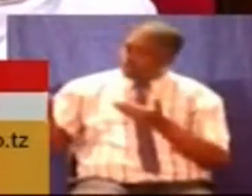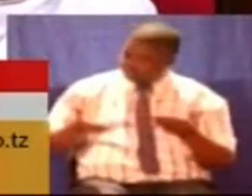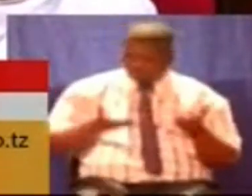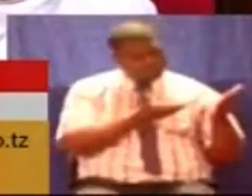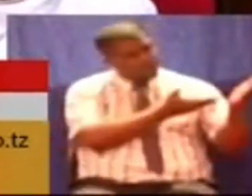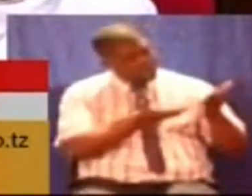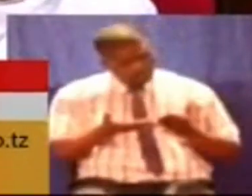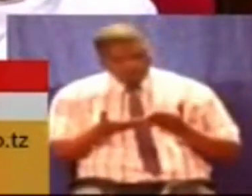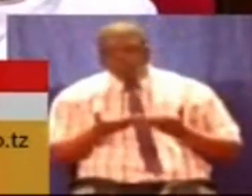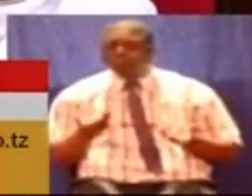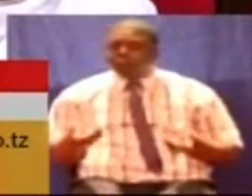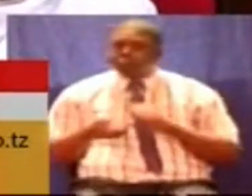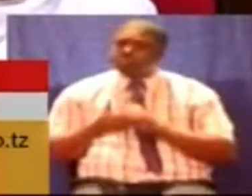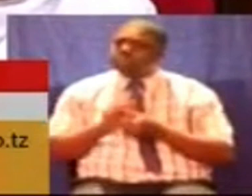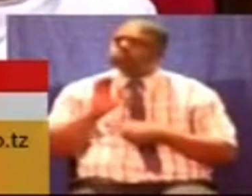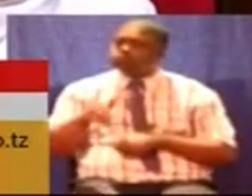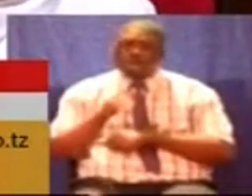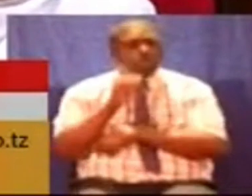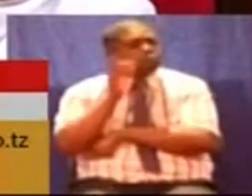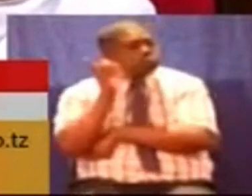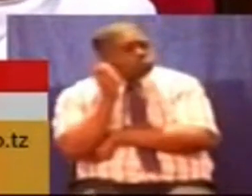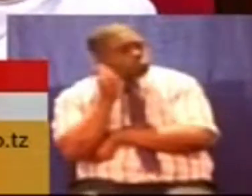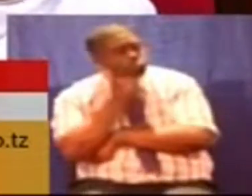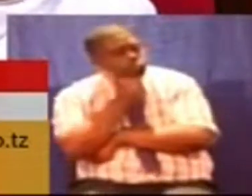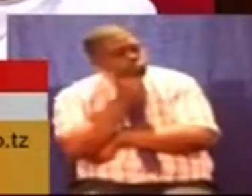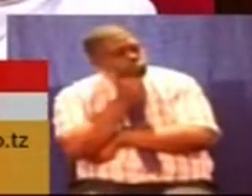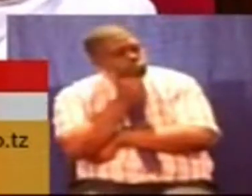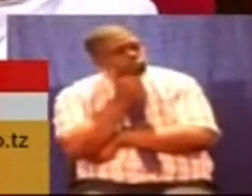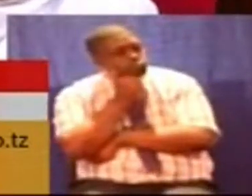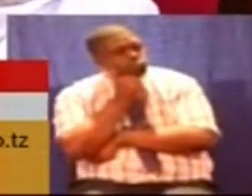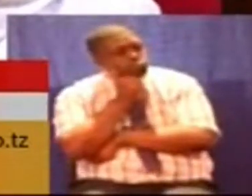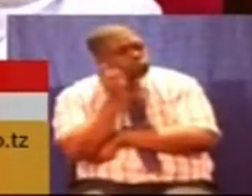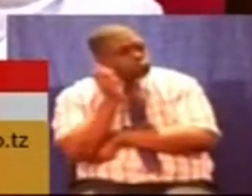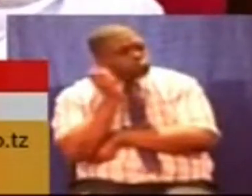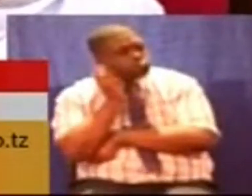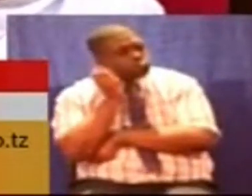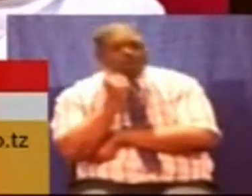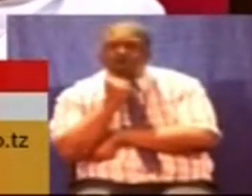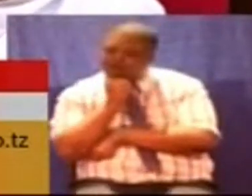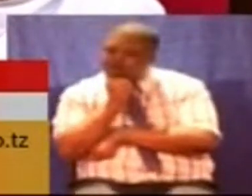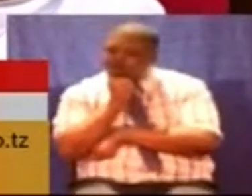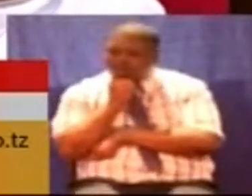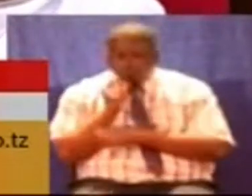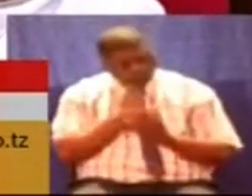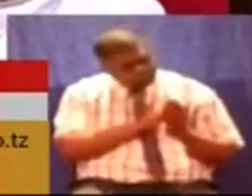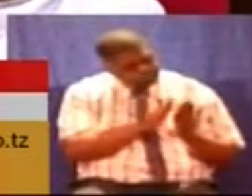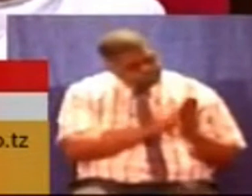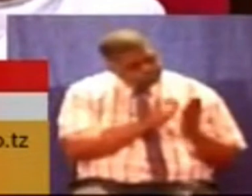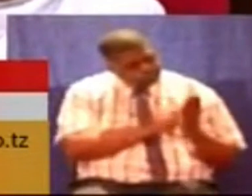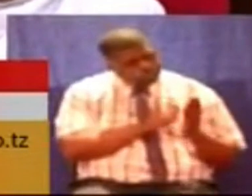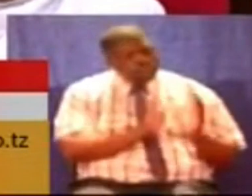ambao wana kero zao. Kwa mfano, wadau wa wizara ya maliasili walikuwa wanakuja kuleta kero zao, anawaita timu ya